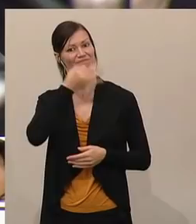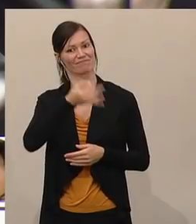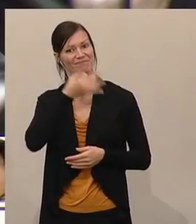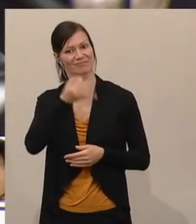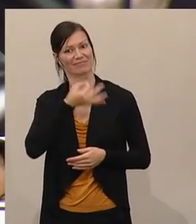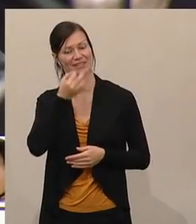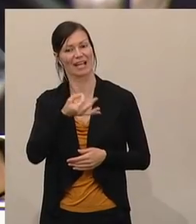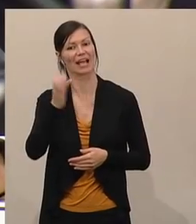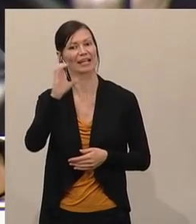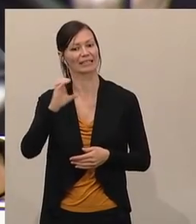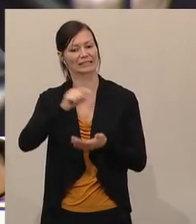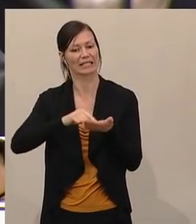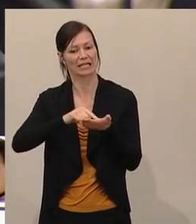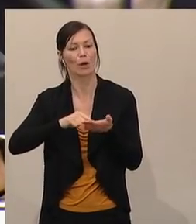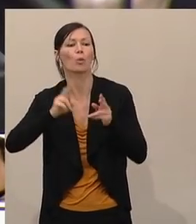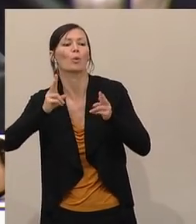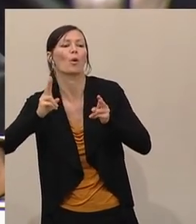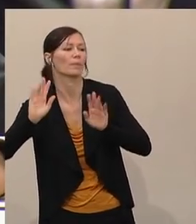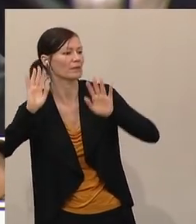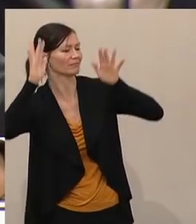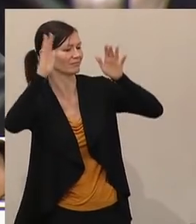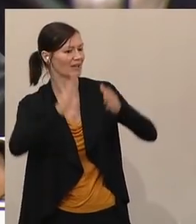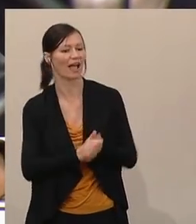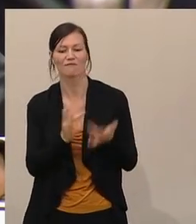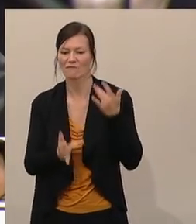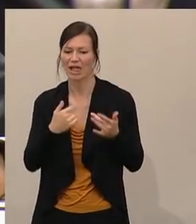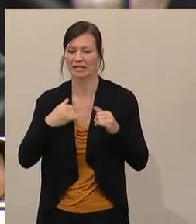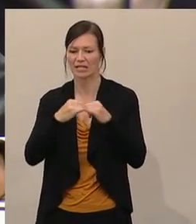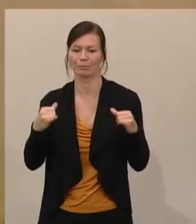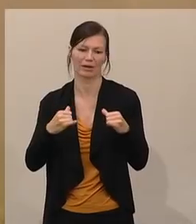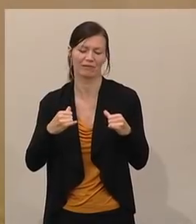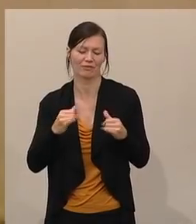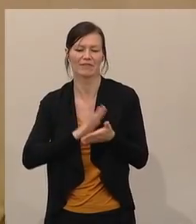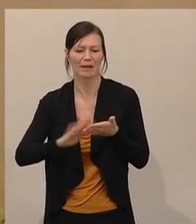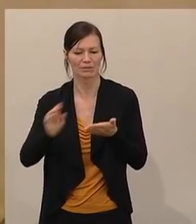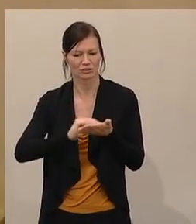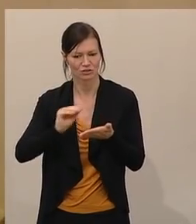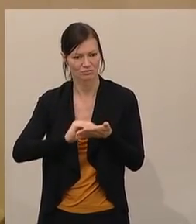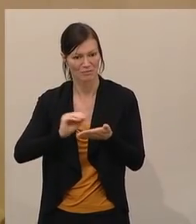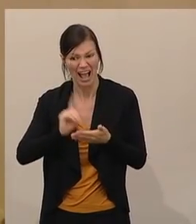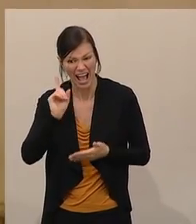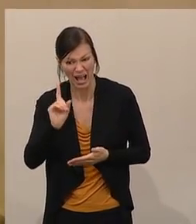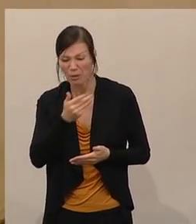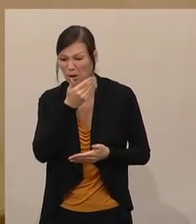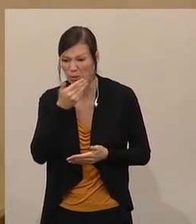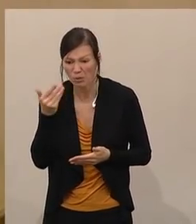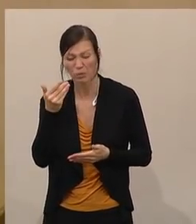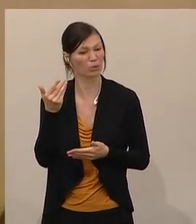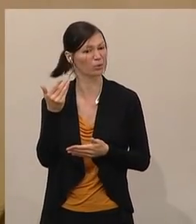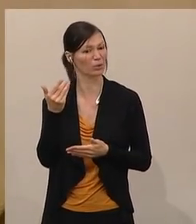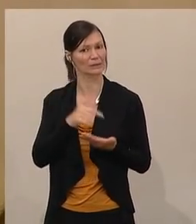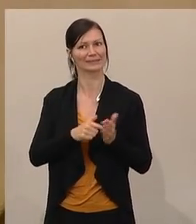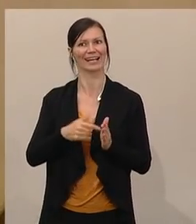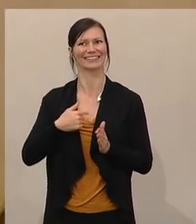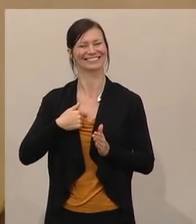halber geklatscht hättest, vielleicht hätte ich nie mit den Briefen begonnen. Aber nicht einmal mehr den Anstand zu haben, Anstand zu heucheln, das war